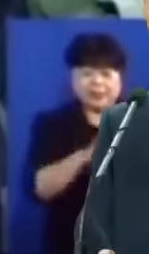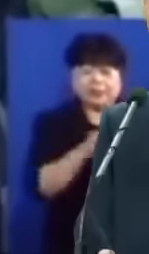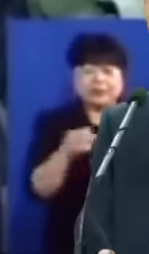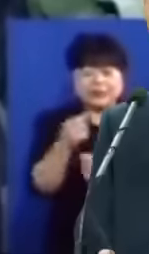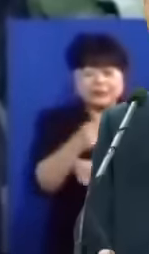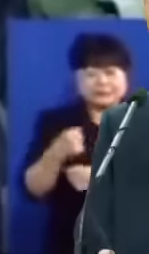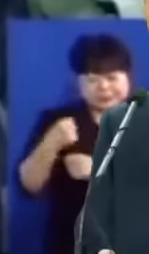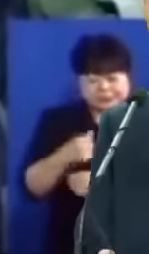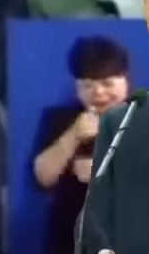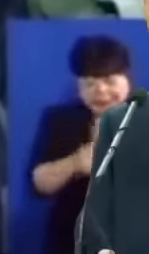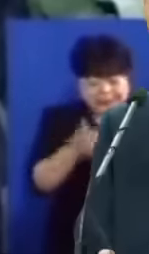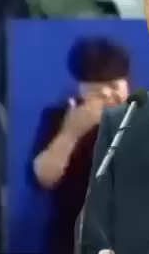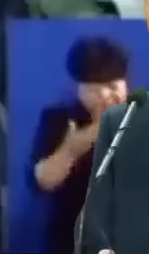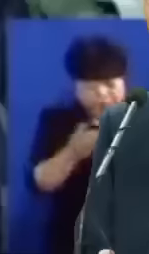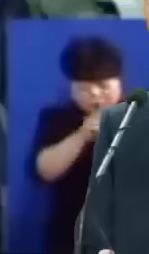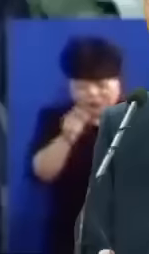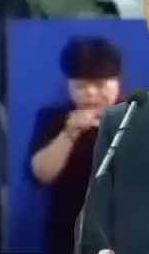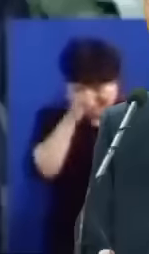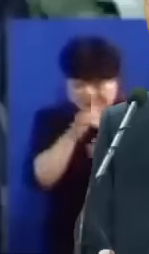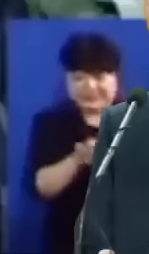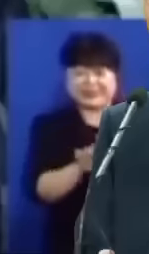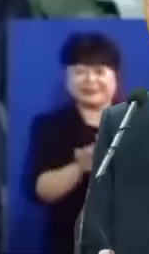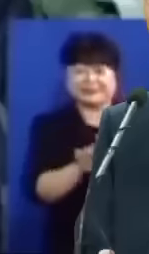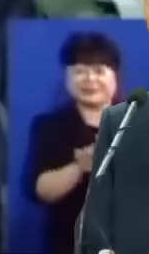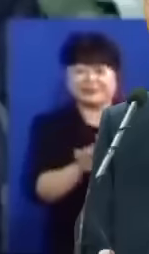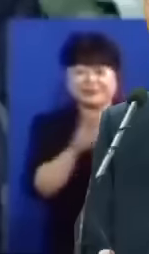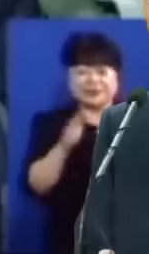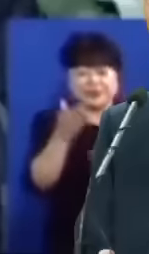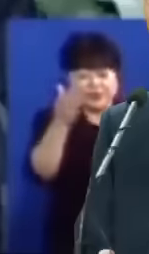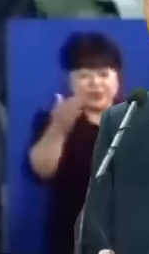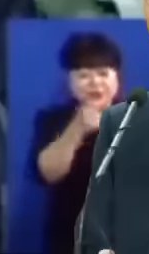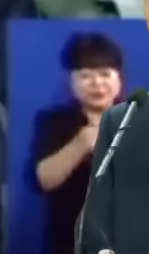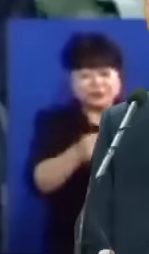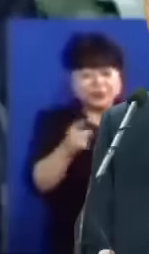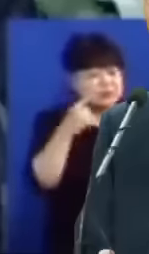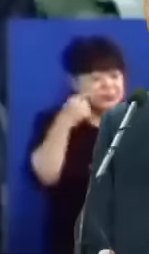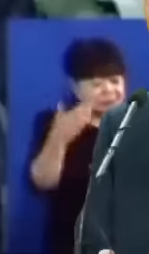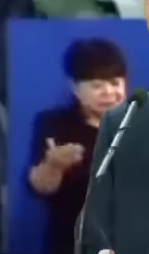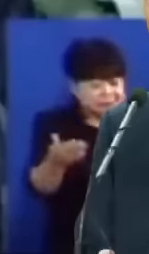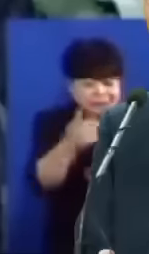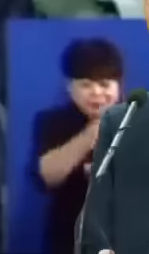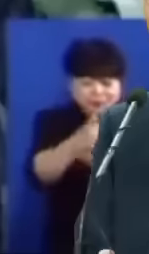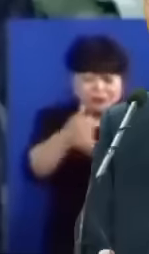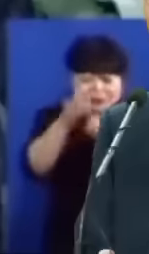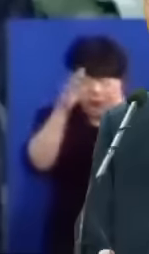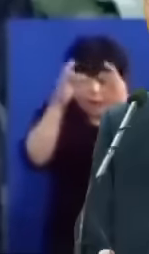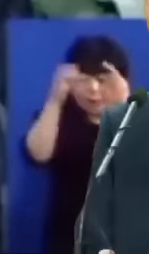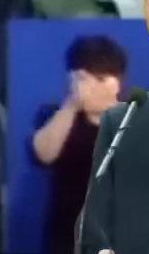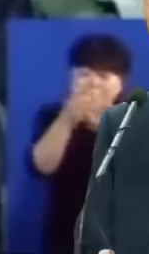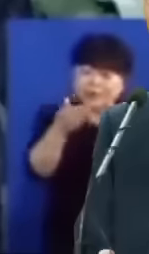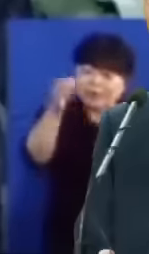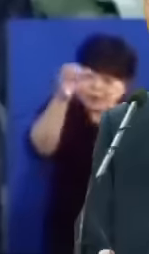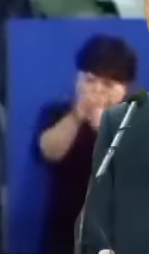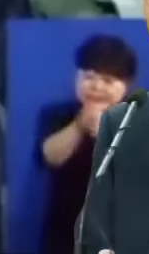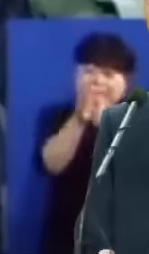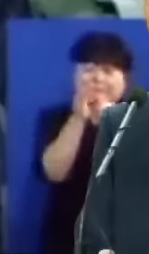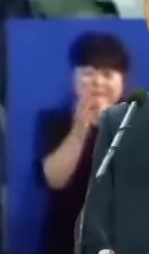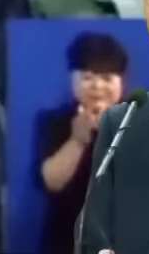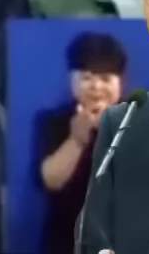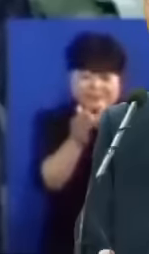우리의 짐을 지는 하나님이라고 성경은 말씀하고 있는 것입니다. 오늘 여러분 짐이 무엇이든지 주님을 바라보고 주님께